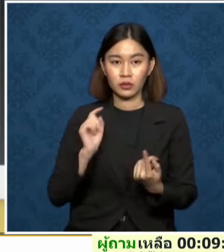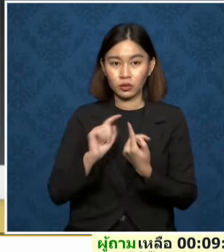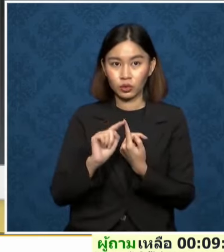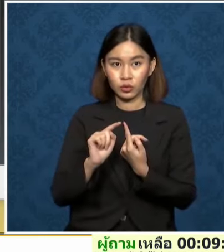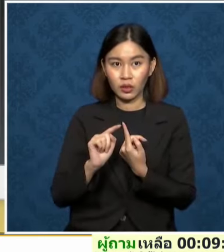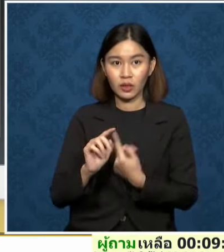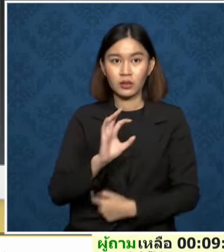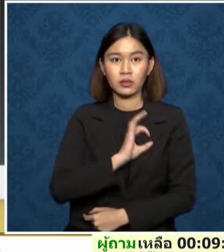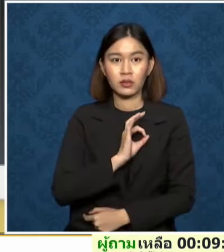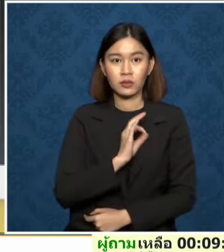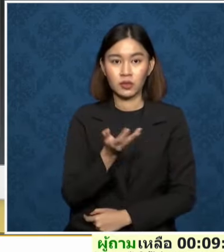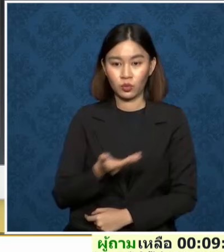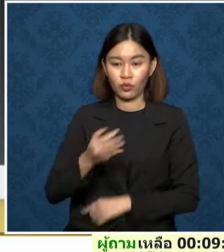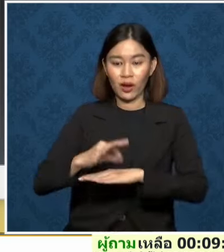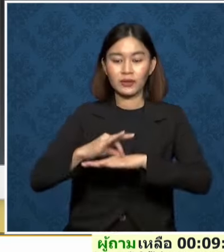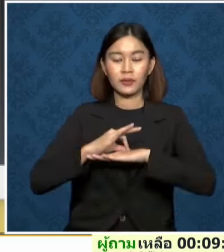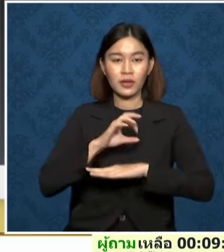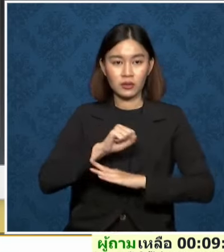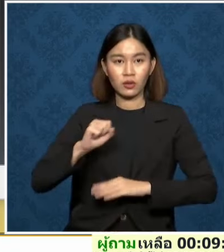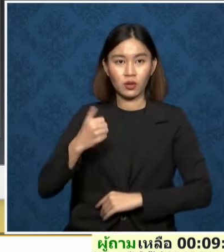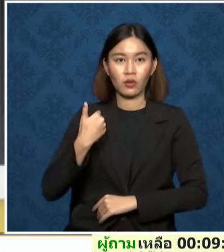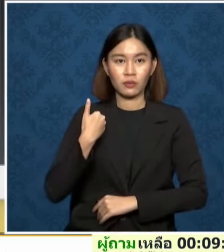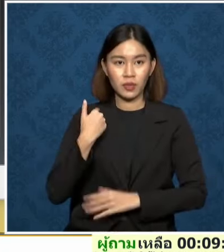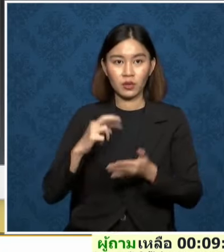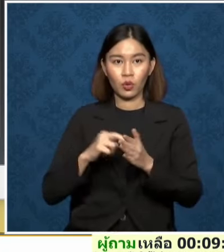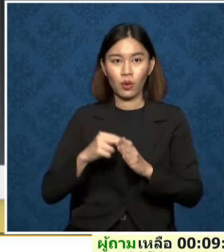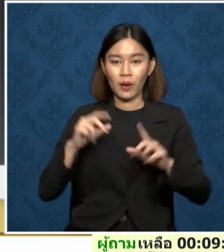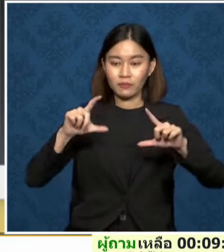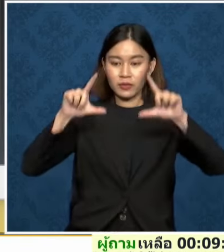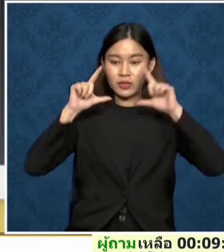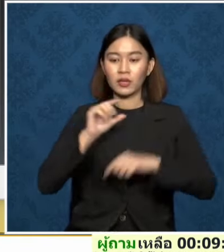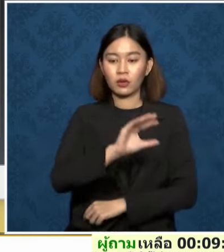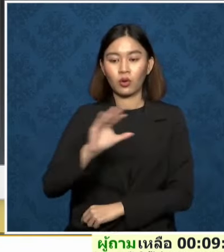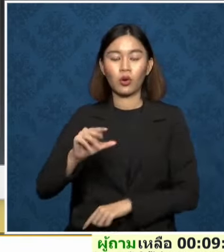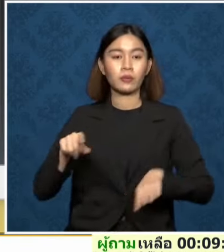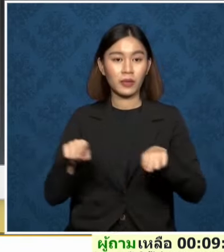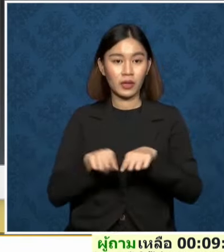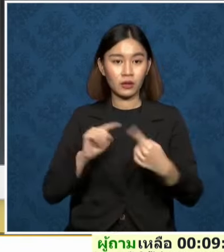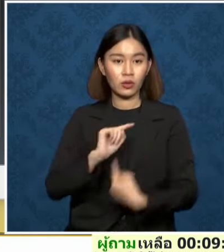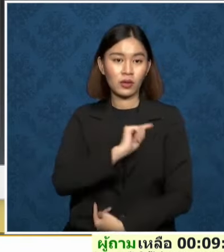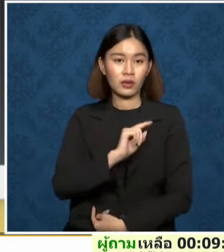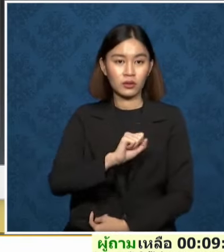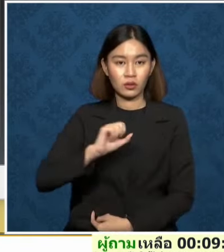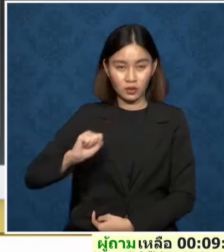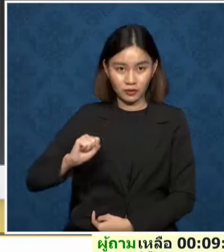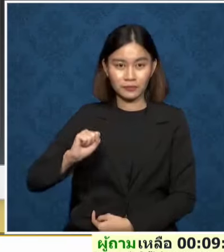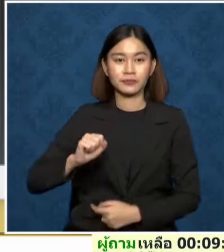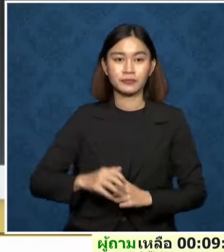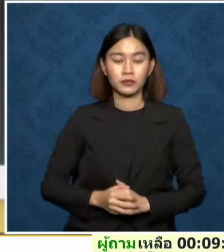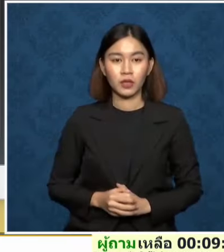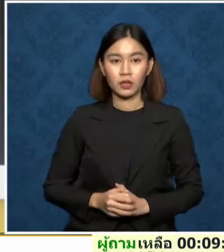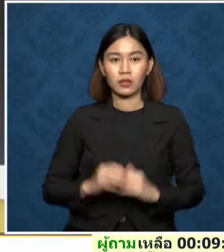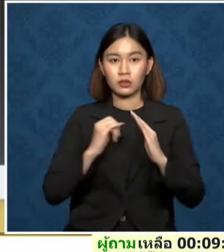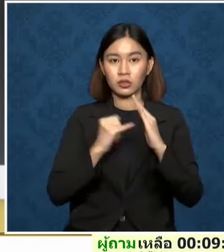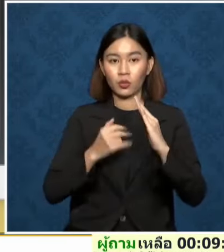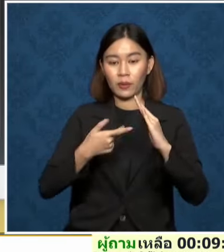ลงานของท่านเช่นเดยวกันนะคะใฝานะสมาชิสภาพูทแทนhhhh. รัศดรณ